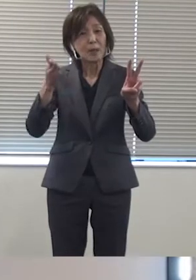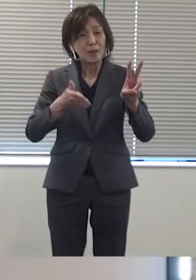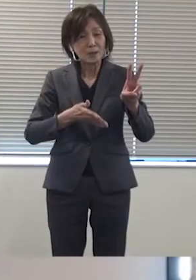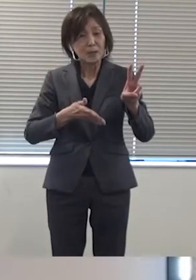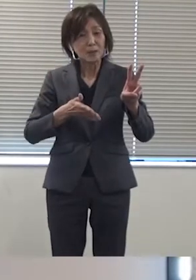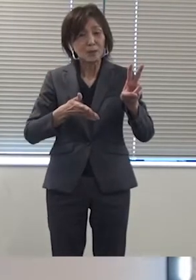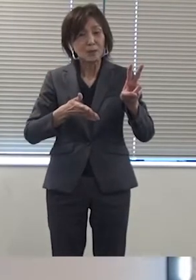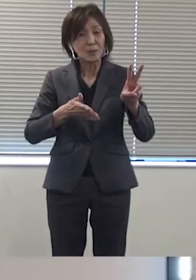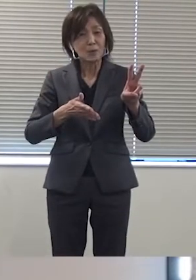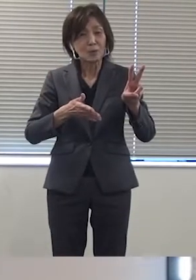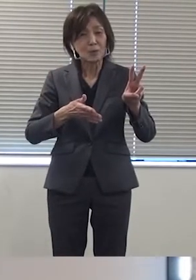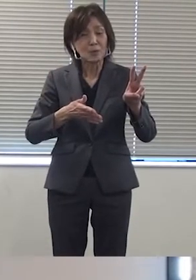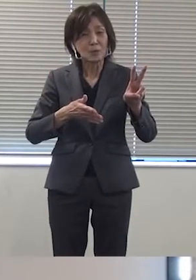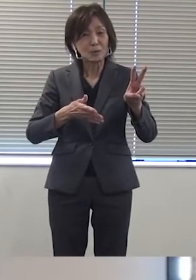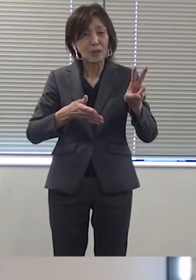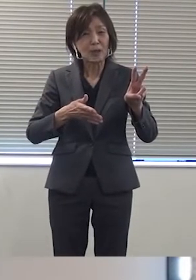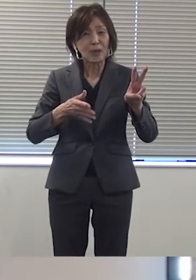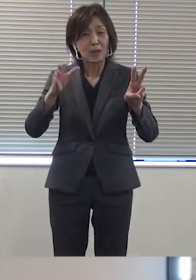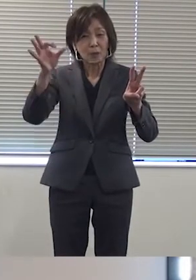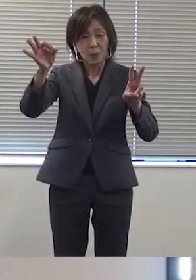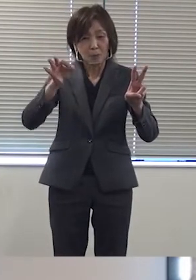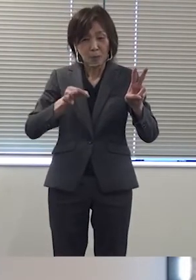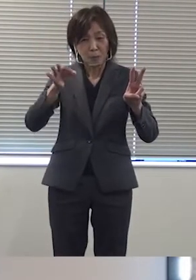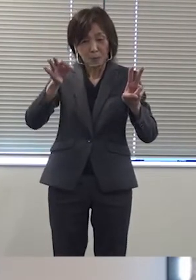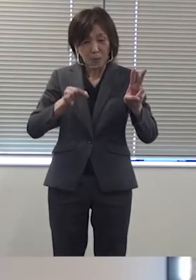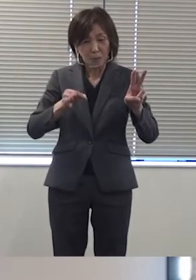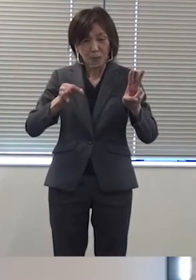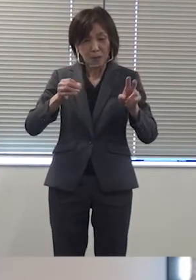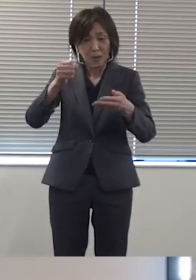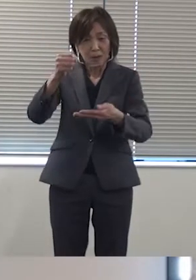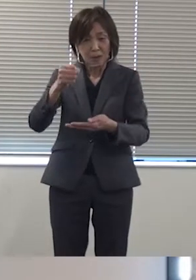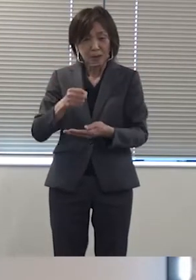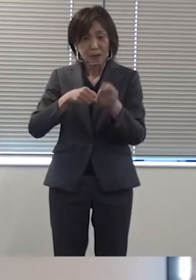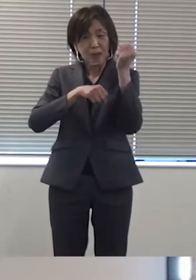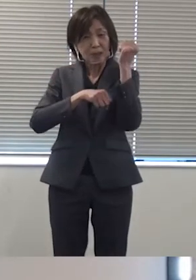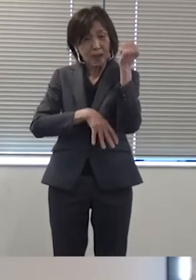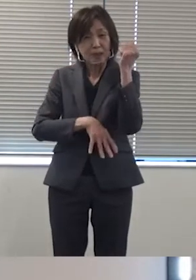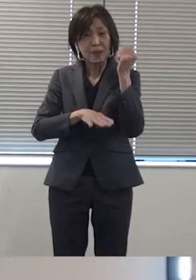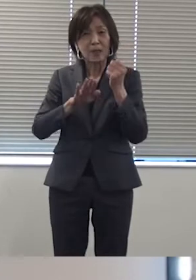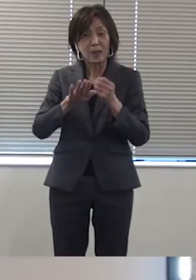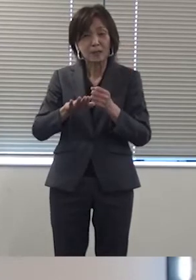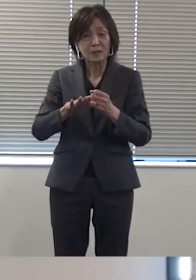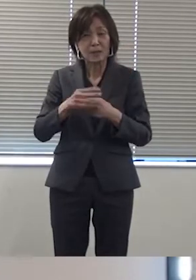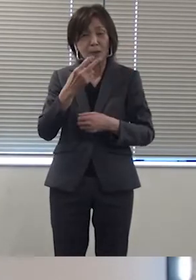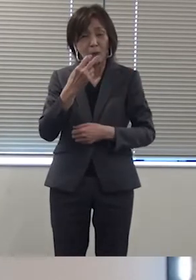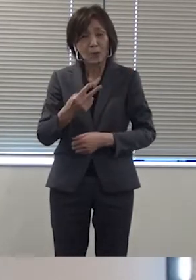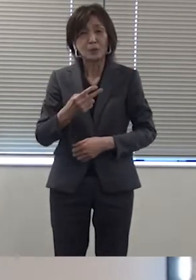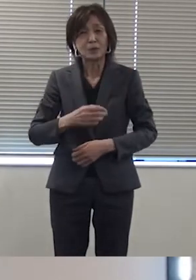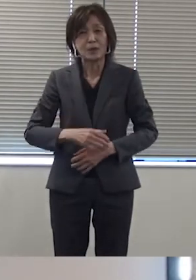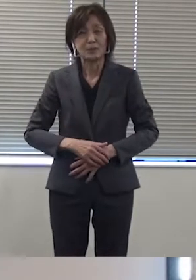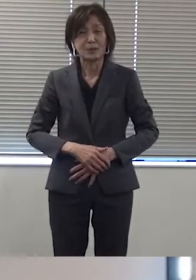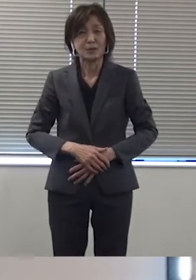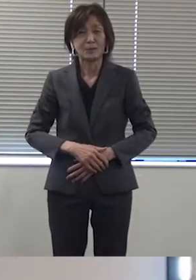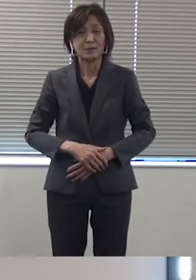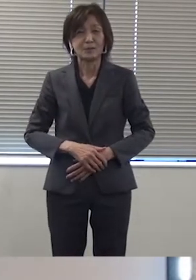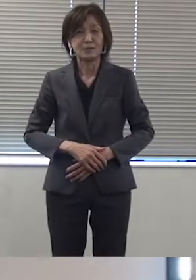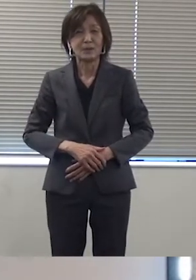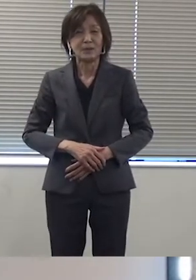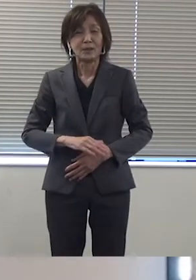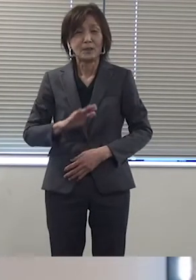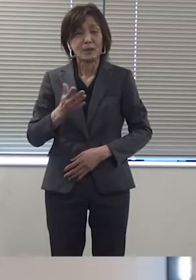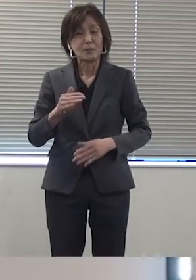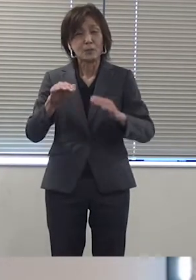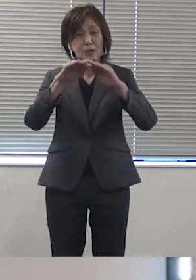るんですが、ただあの全体としてやっぱりあの予断を許さない財政運営状況があるので